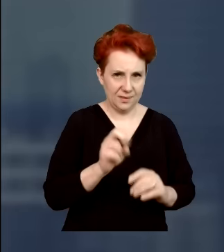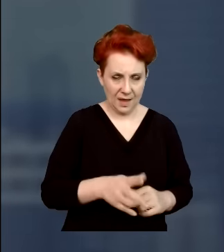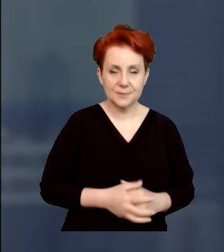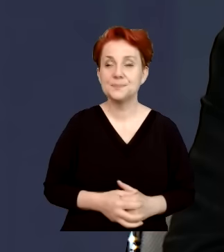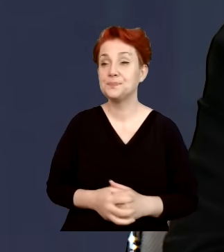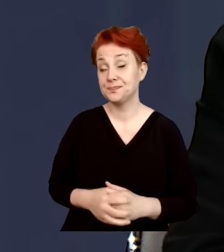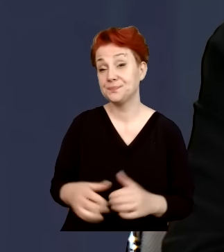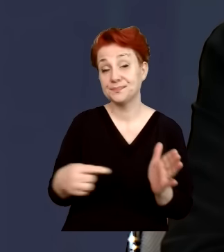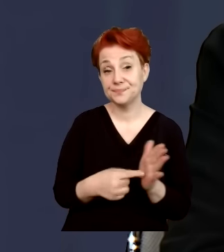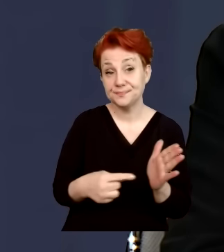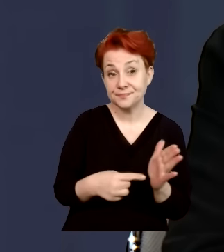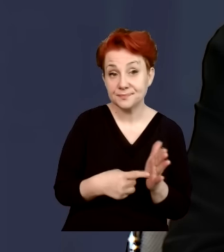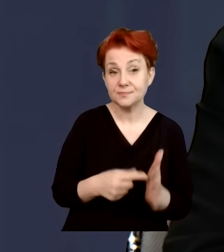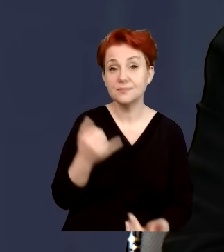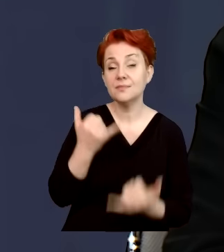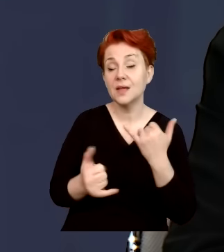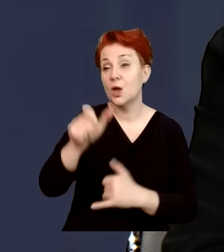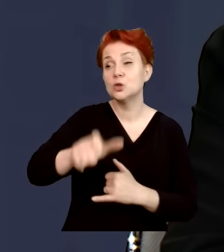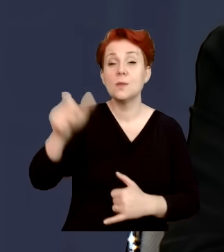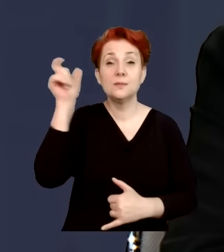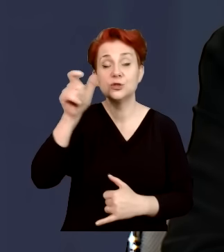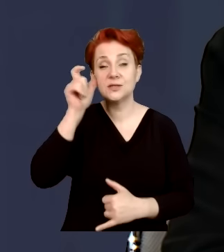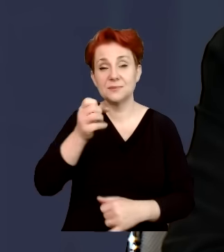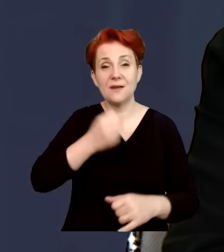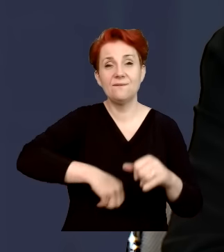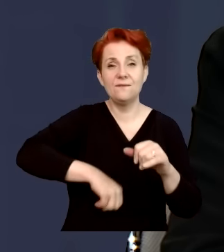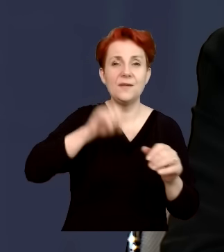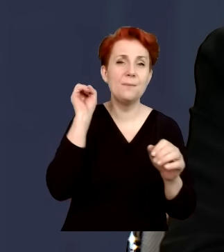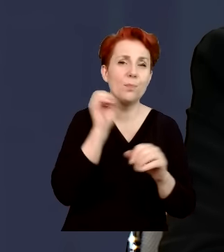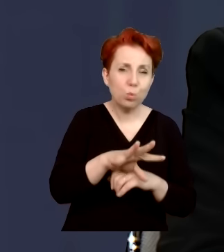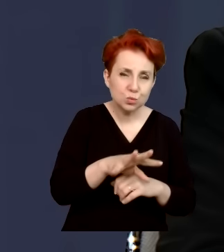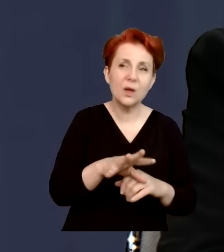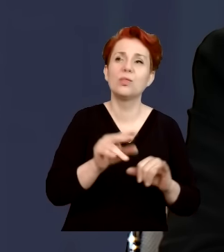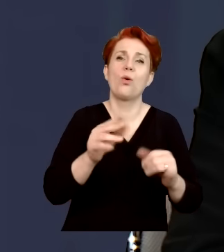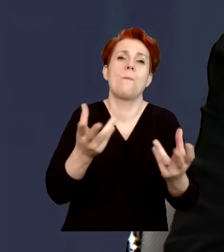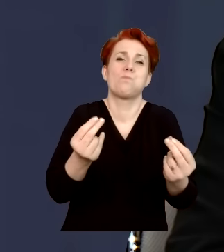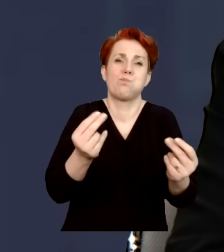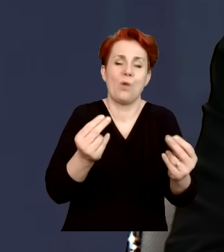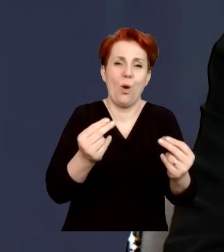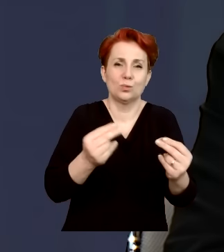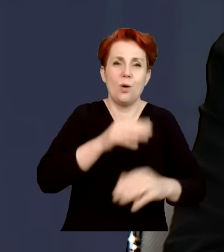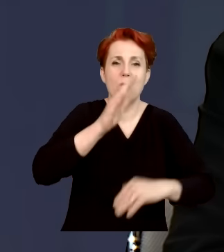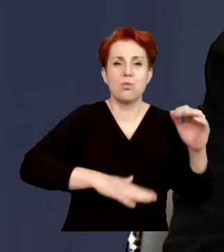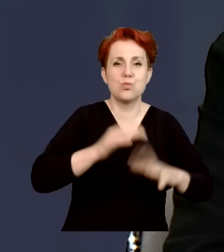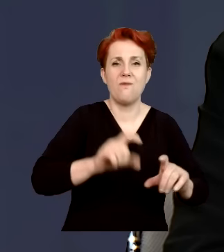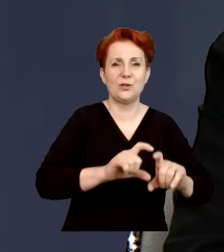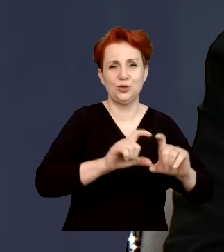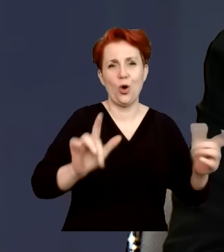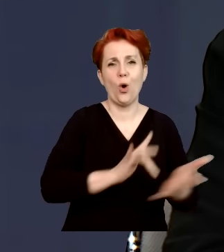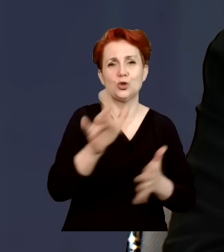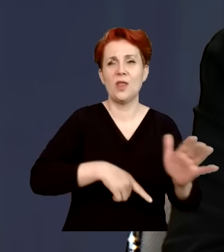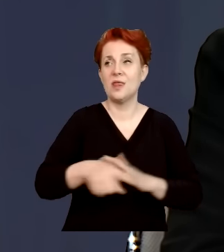tak jeśli wypuszcza się przestępców, to po co budować ośrodek dla ofiar tychże przestępców? Powiem szczerze,